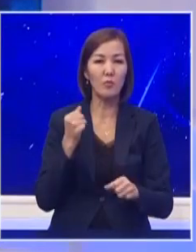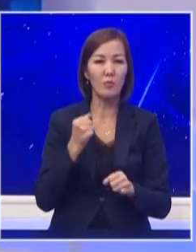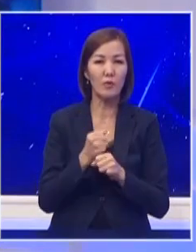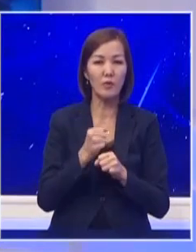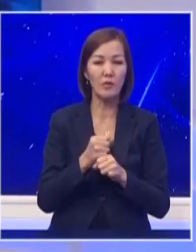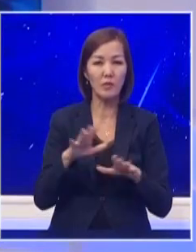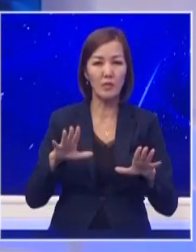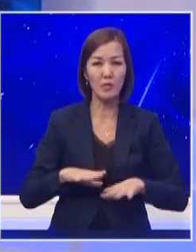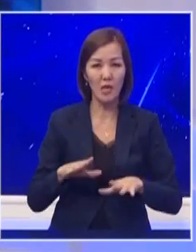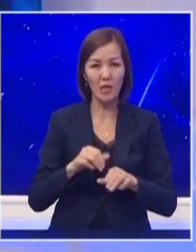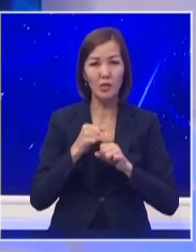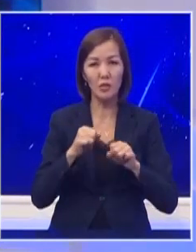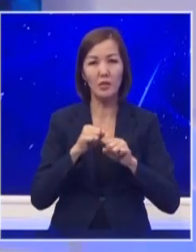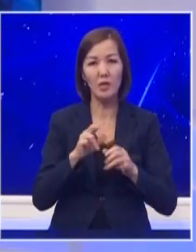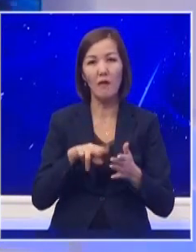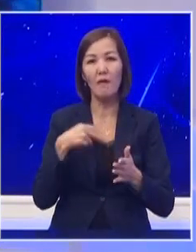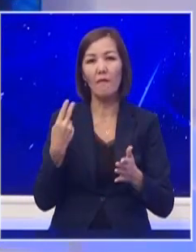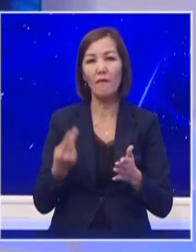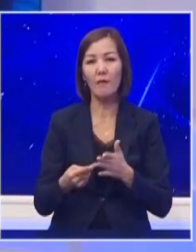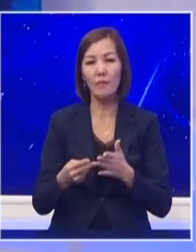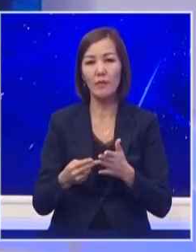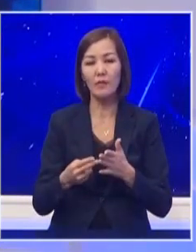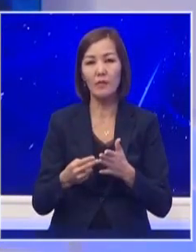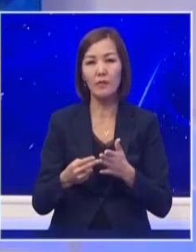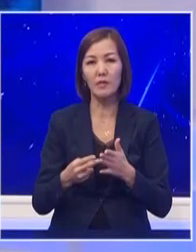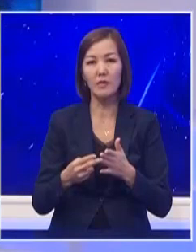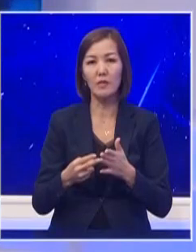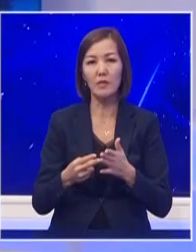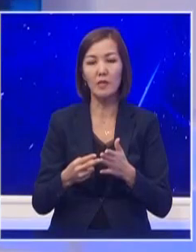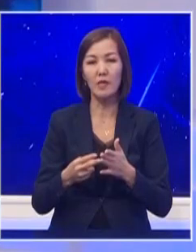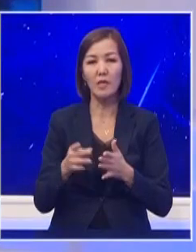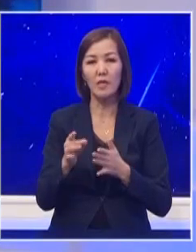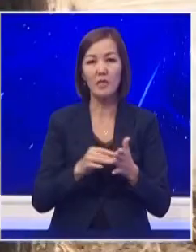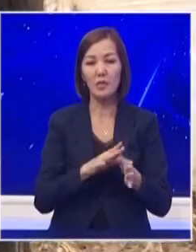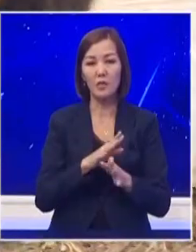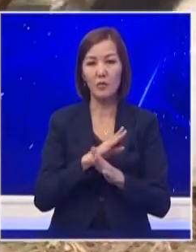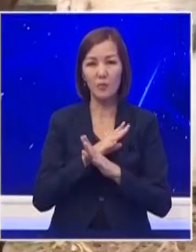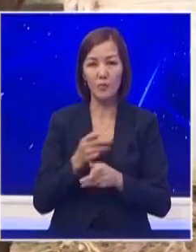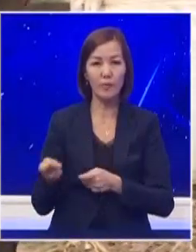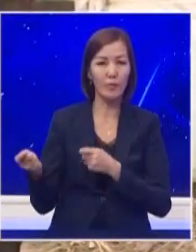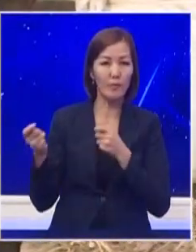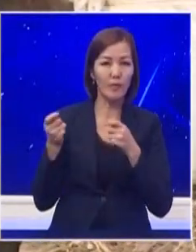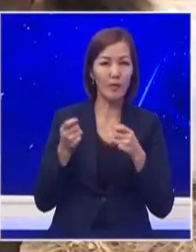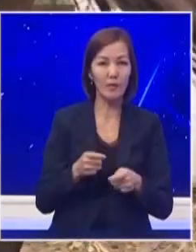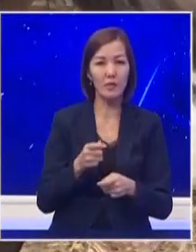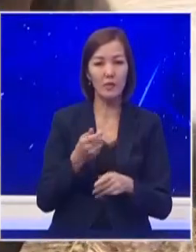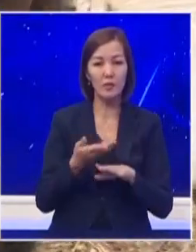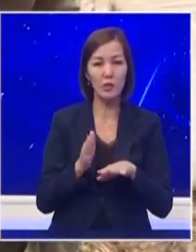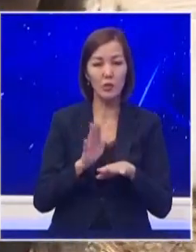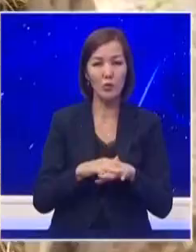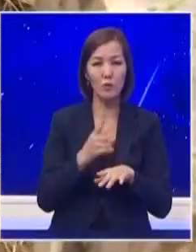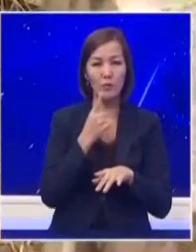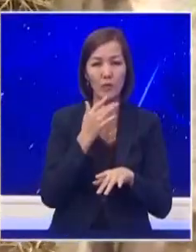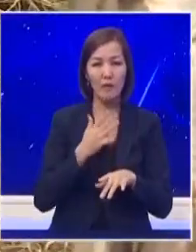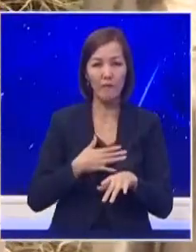Понеслась вскачь выпав из седла ребенок запутался ногой в тремя не скачущего коня мальчика доставили в больницу жаркента с тяжелыми